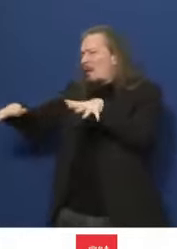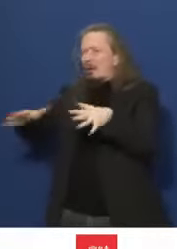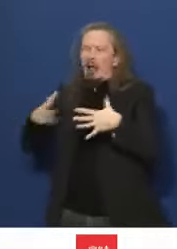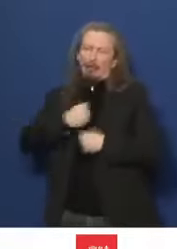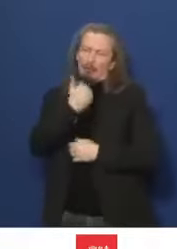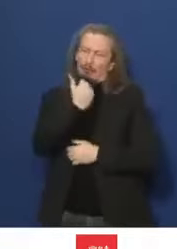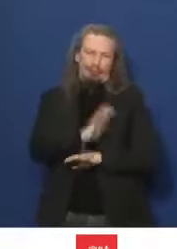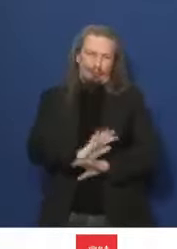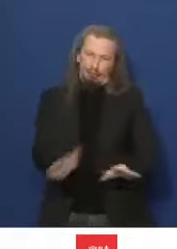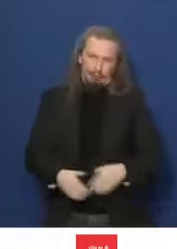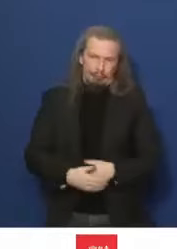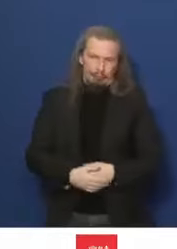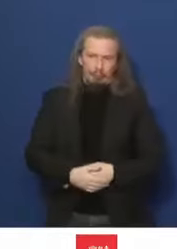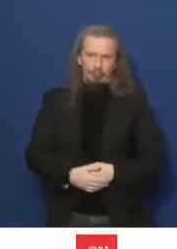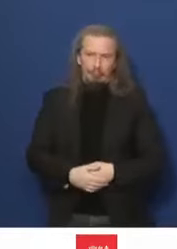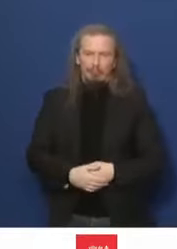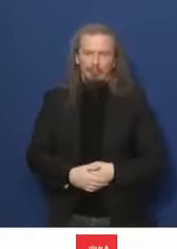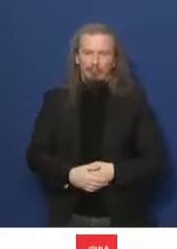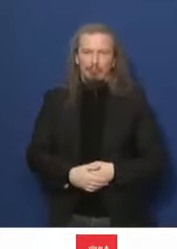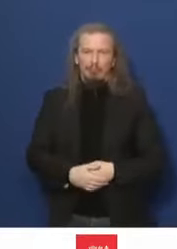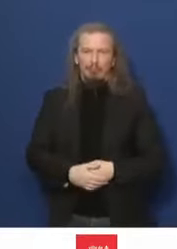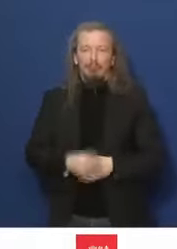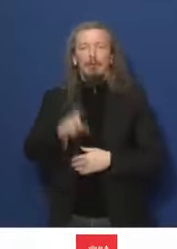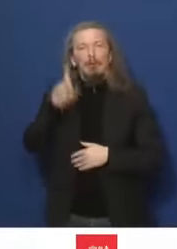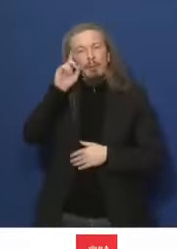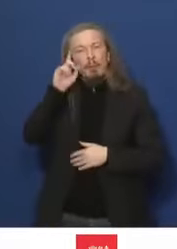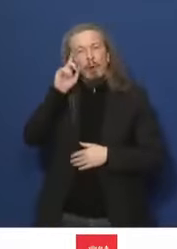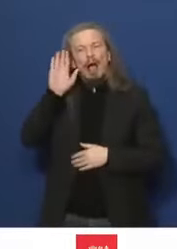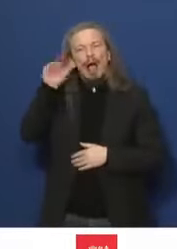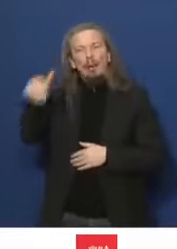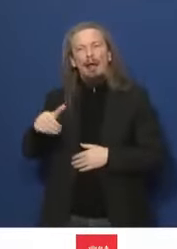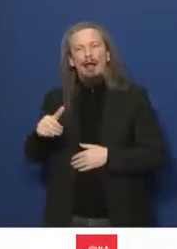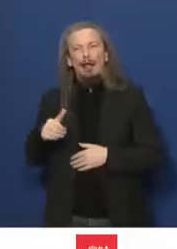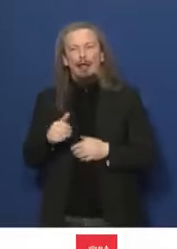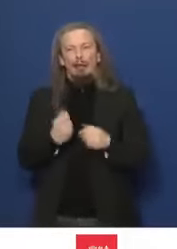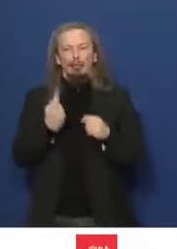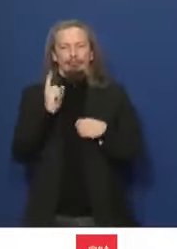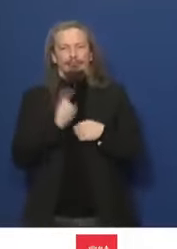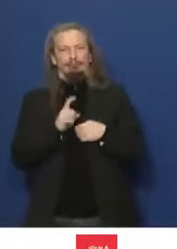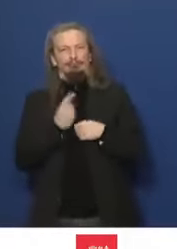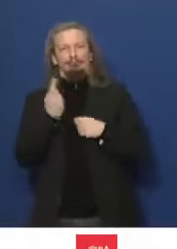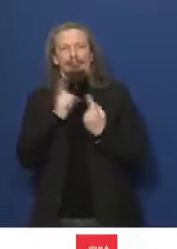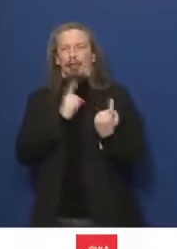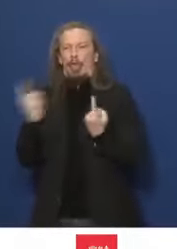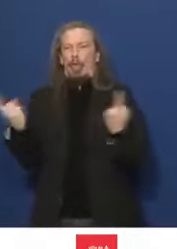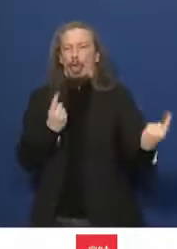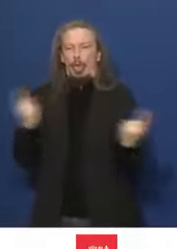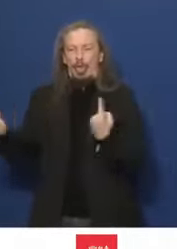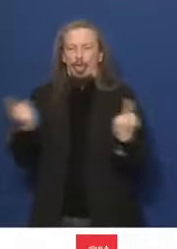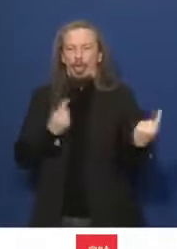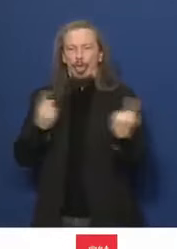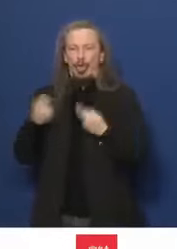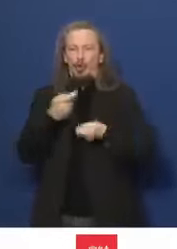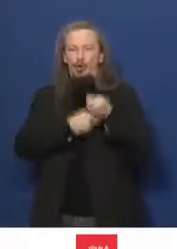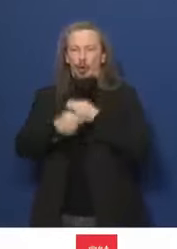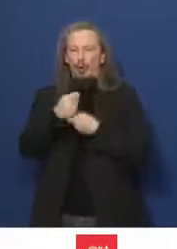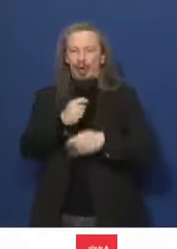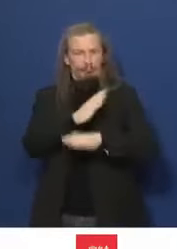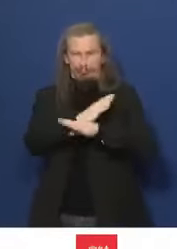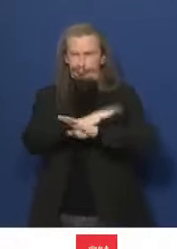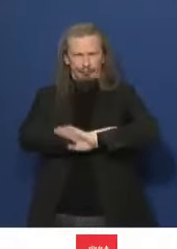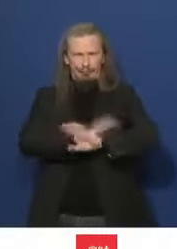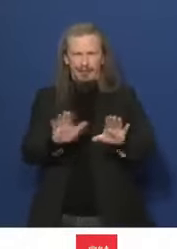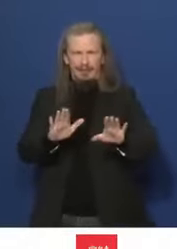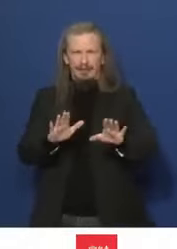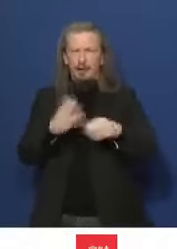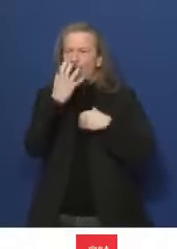que derrière, effectivement, c'est chacun reste chez soi, c'est l'absence de convivialité, c'est la mort du commerce. Mais